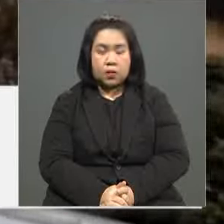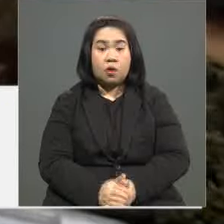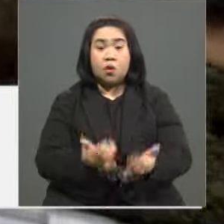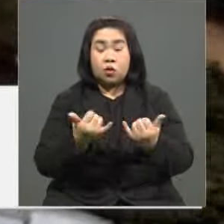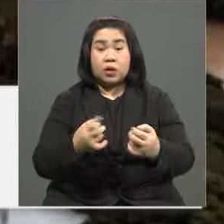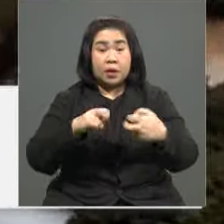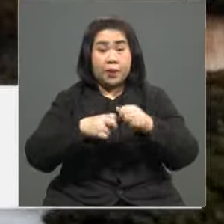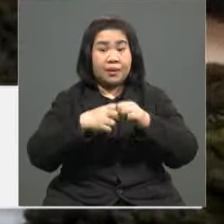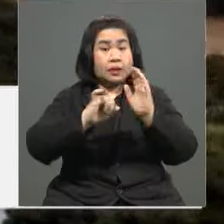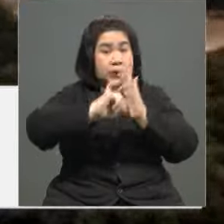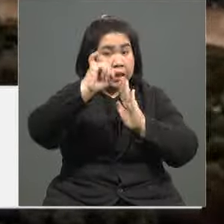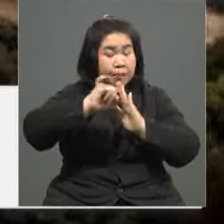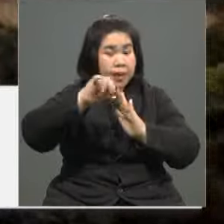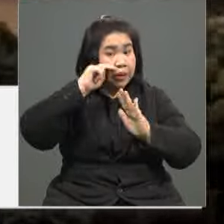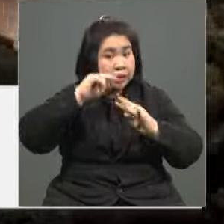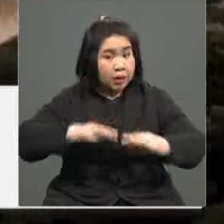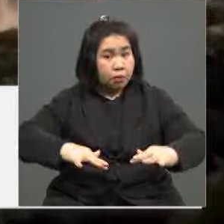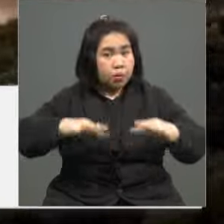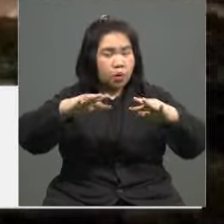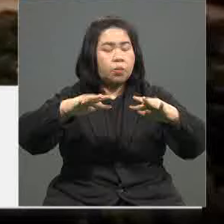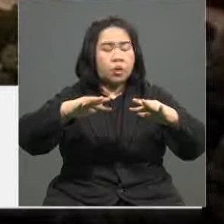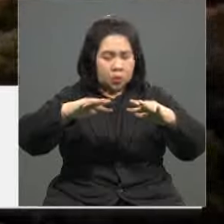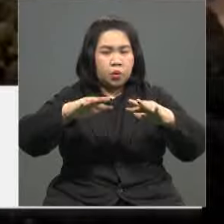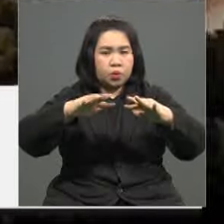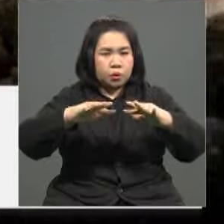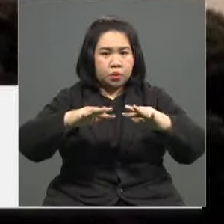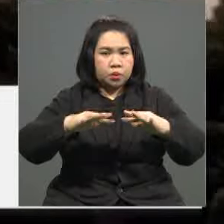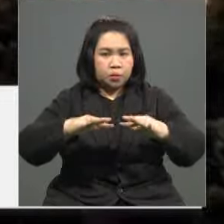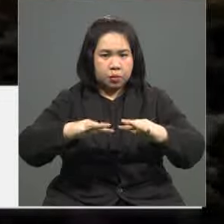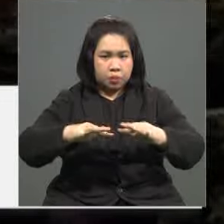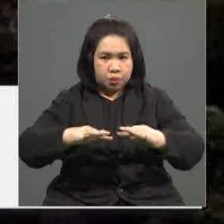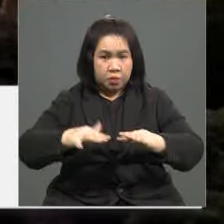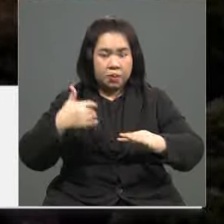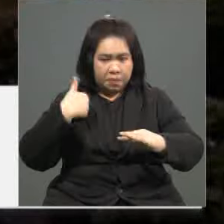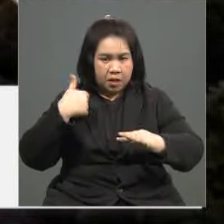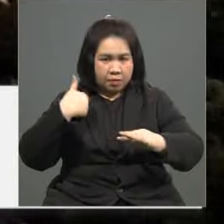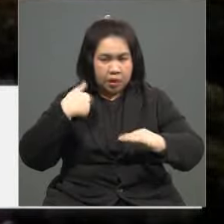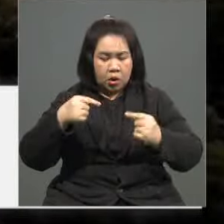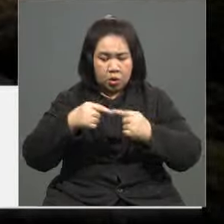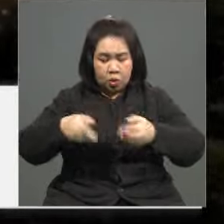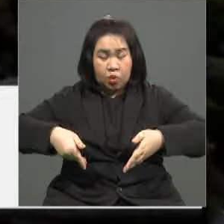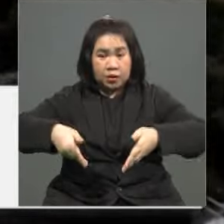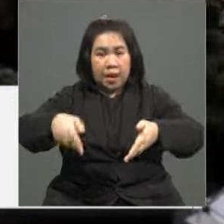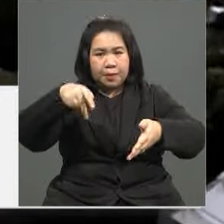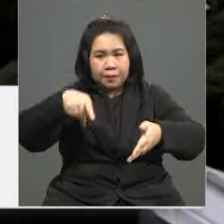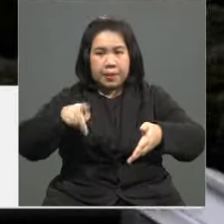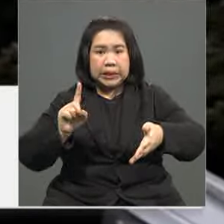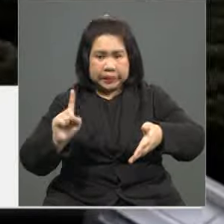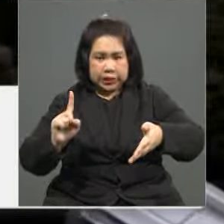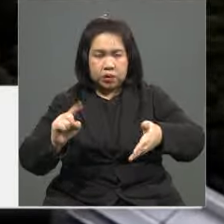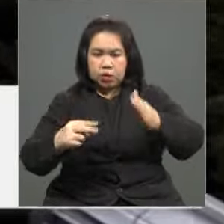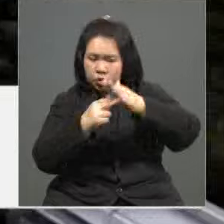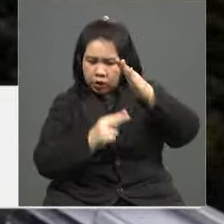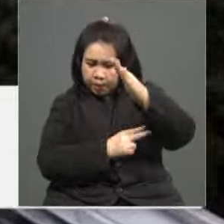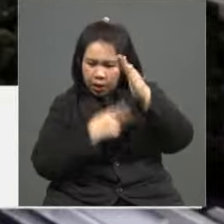น้ำท่วมในจังหวัดเชียงใหม่เริ่มคลี่คลายลงอย่างต่อเนื่องนะครับโดยข้อมูลจากจุดตรวจวัดระดับน้ำ P1เชิงสะพานเนวรัตนะครับพบว่าระดับน้ำนั้นลด